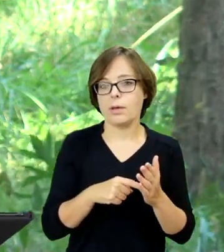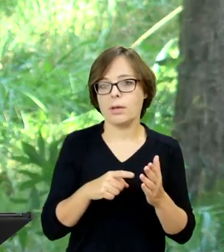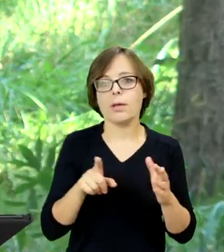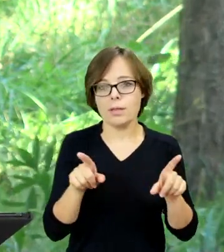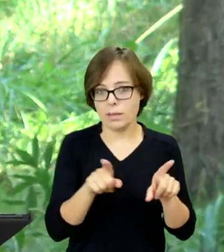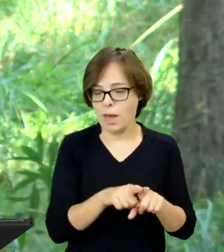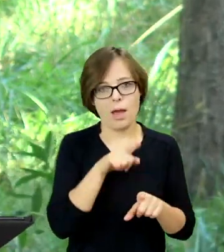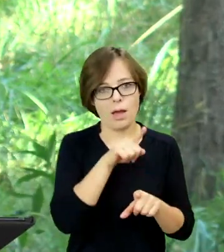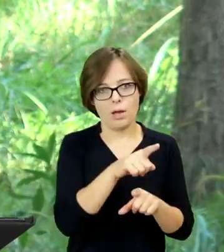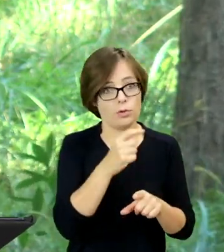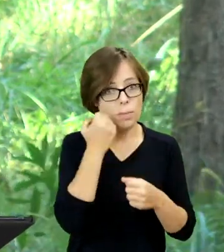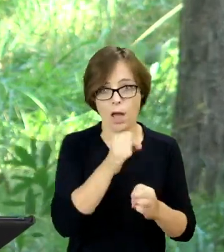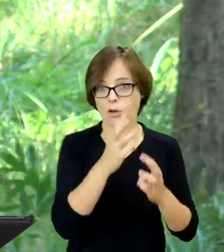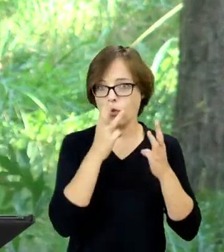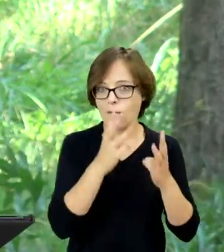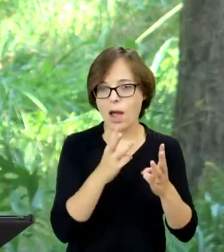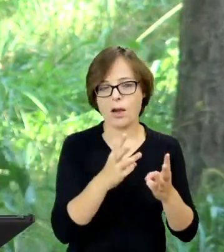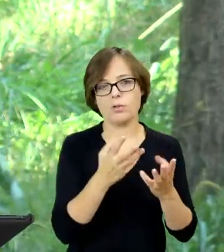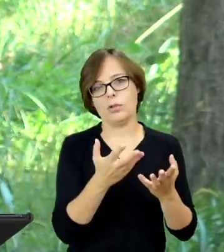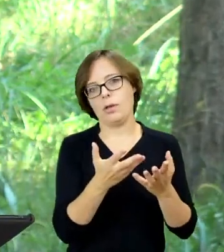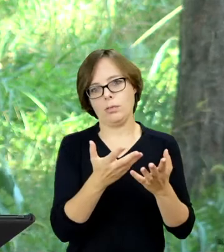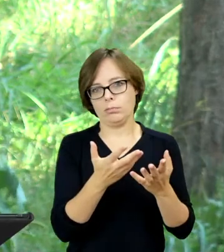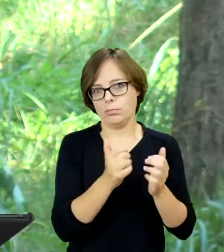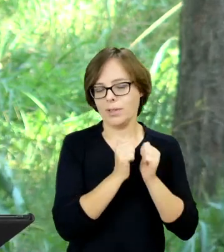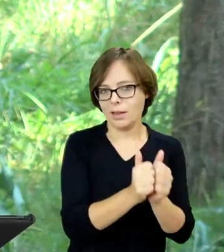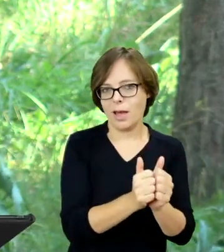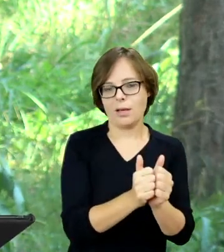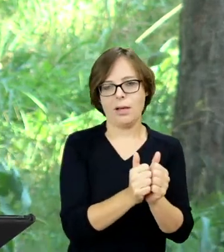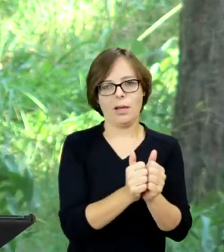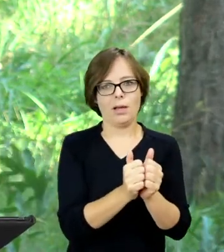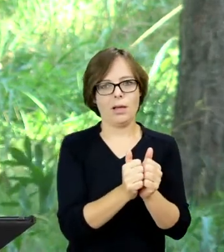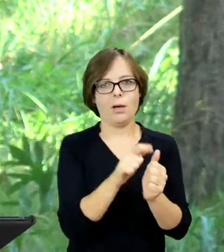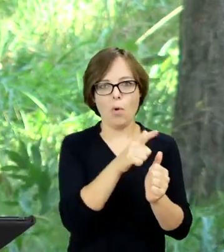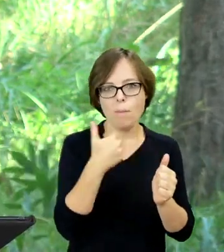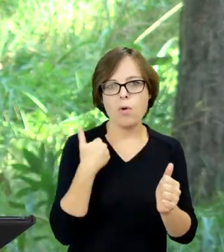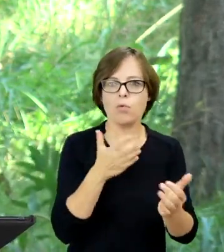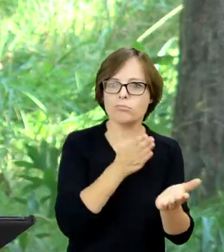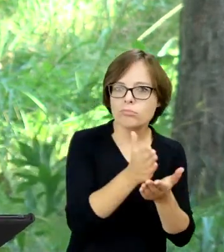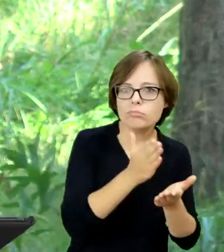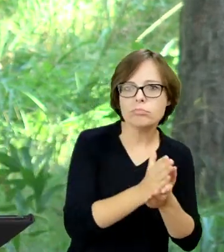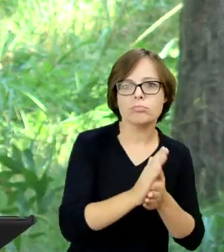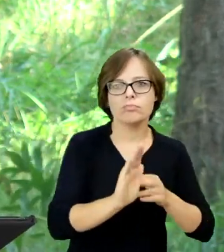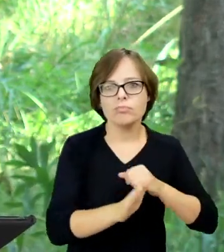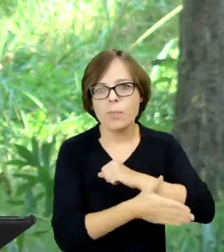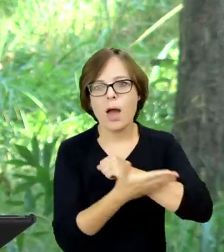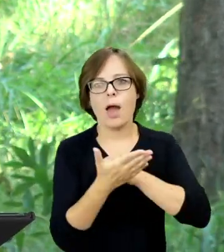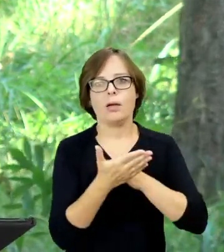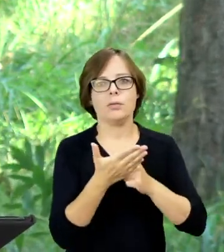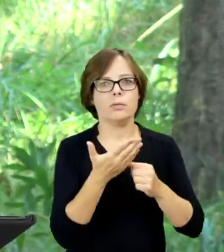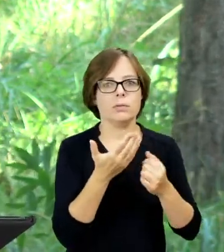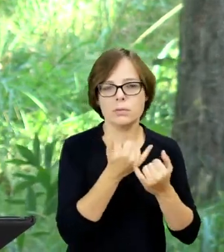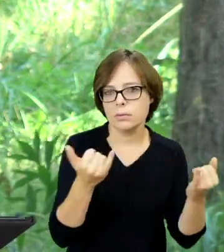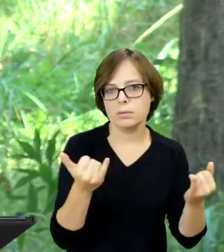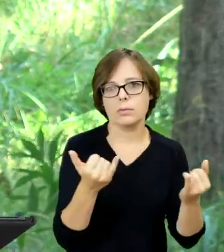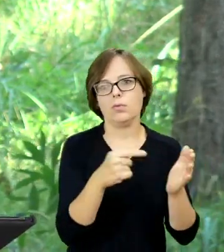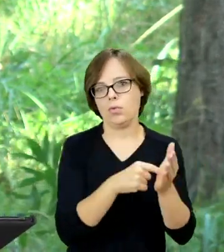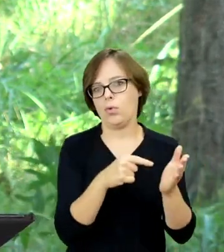ogromnie pożyteczną rolę na frontach i tyłach wszelkich wojen, czyli